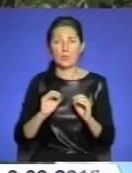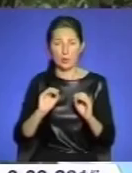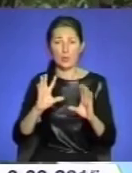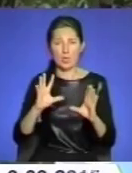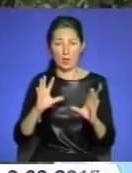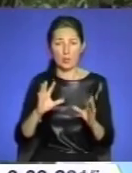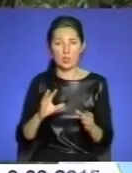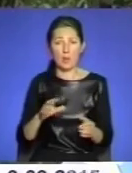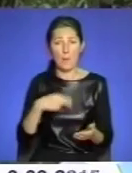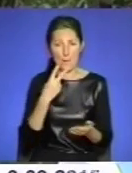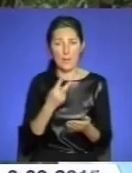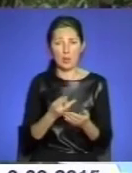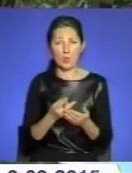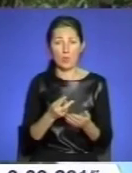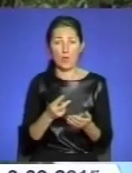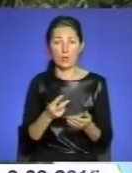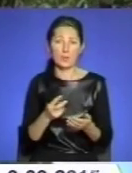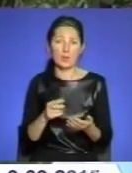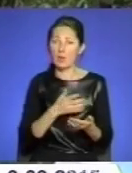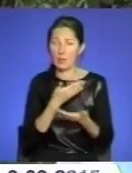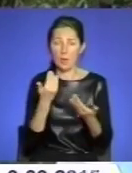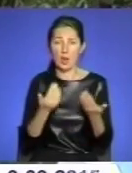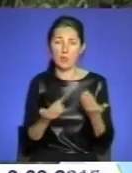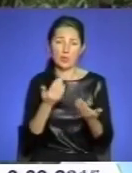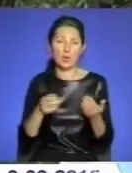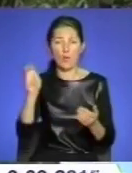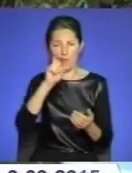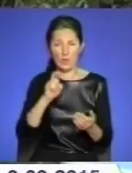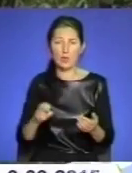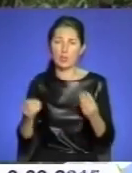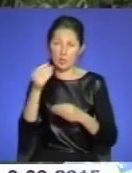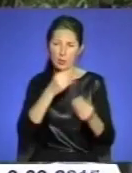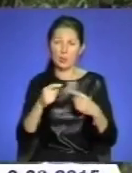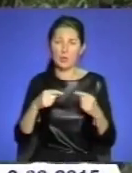що передумов аграрних цьому немає. Хіба що валютні, спекулятивні, отакі от речі.